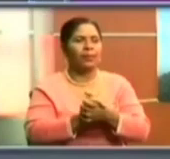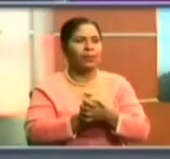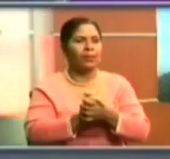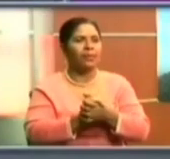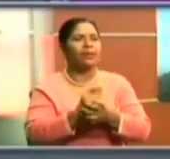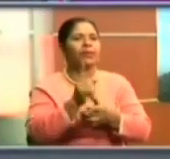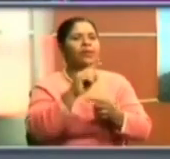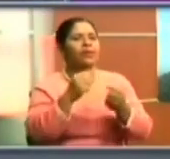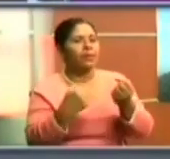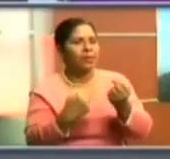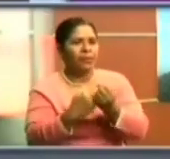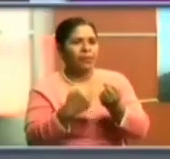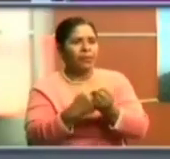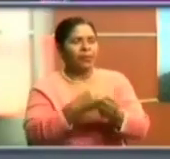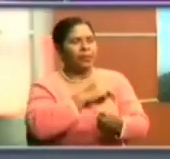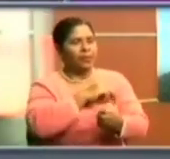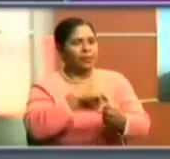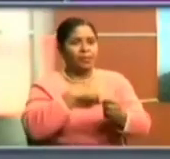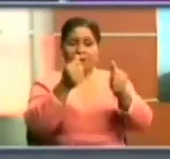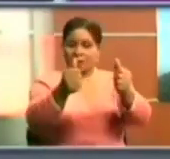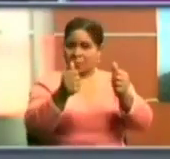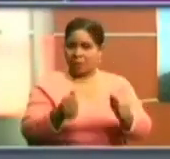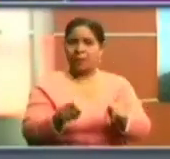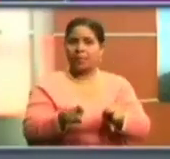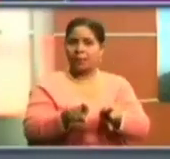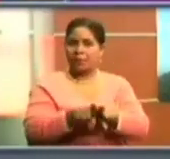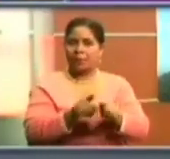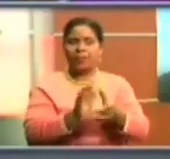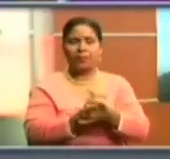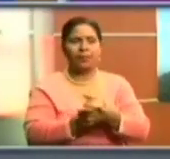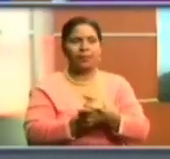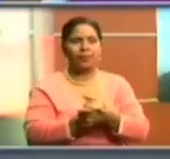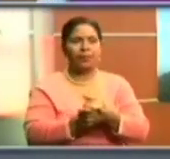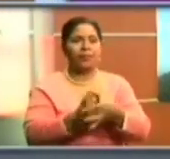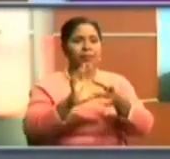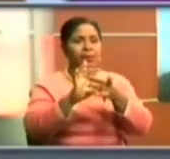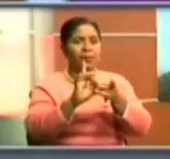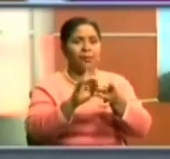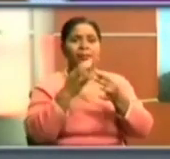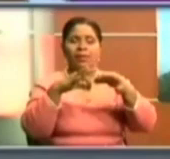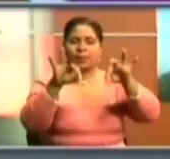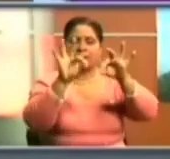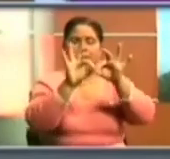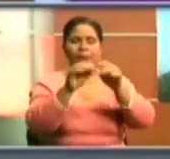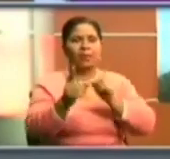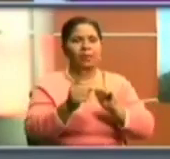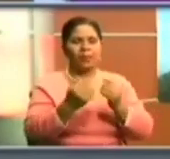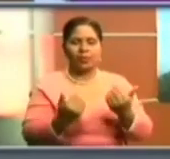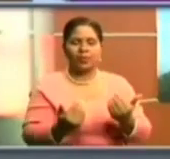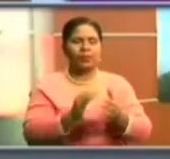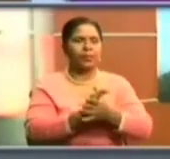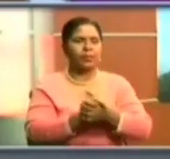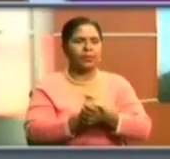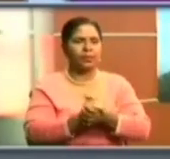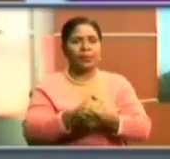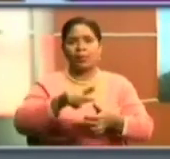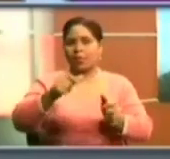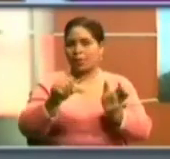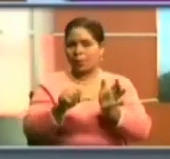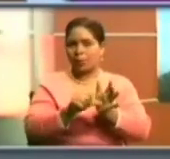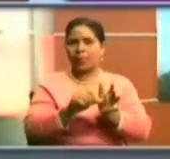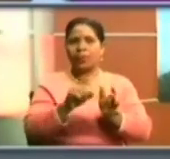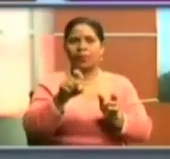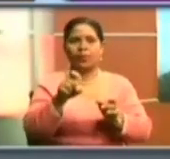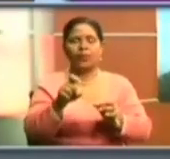côté renforcer capacité mairie administrativement tout sont accord qui est extrêmement important et puis je dis hein, nous allons parler sur d'autres et points que nous